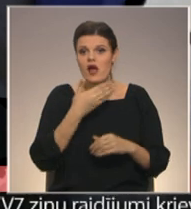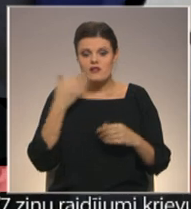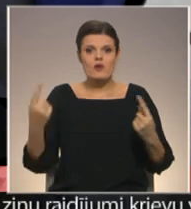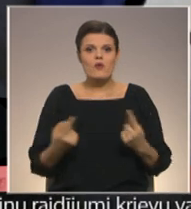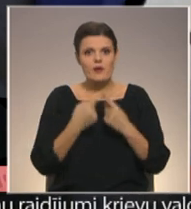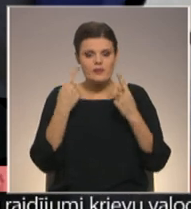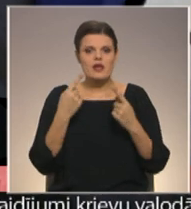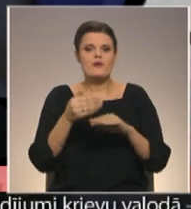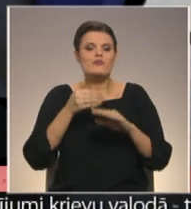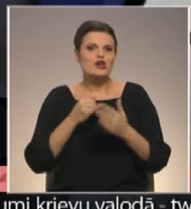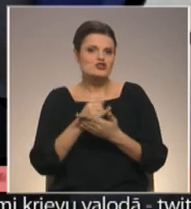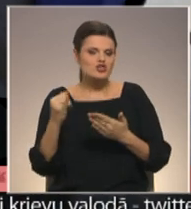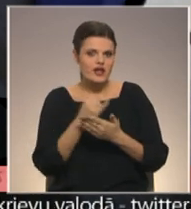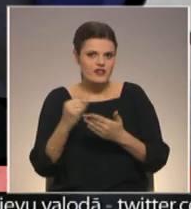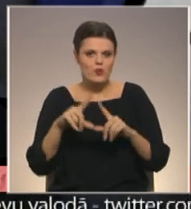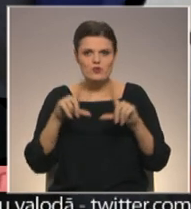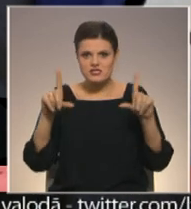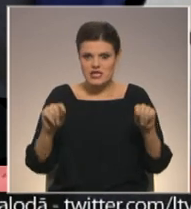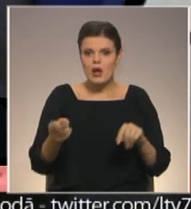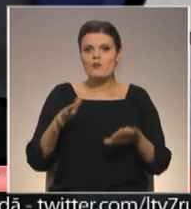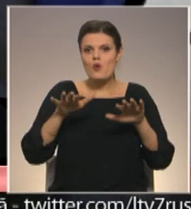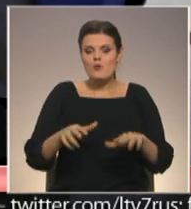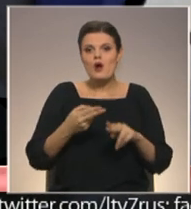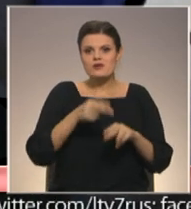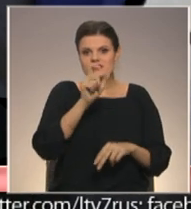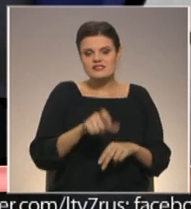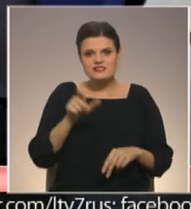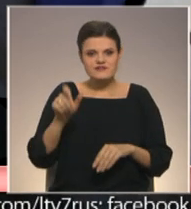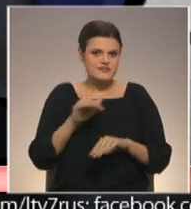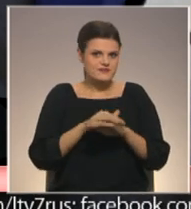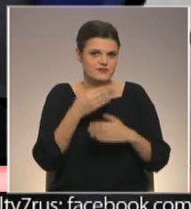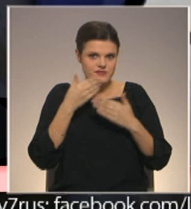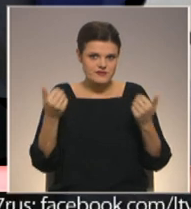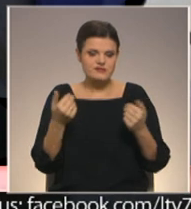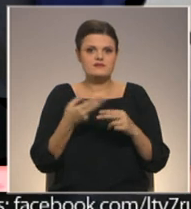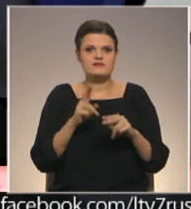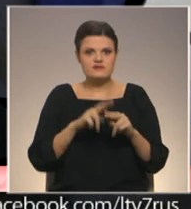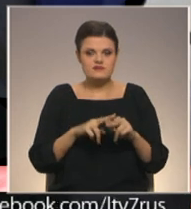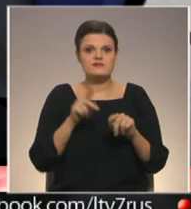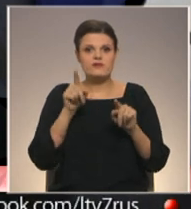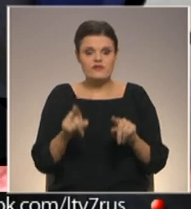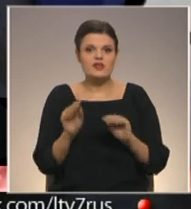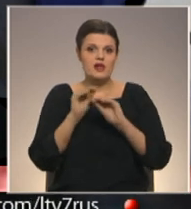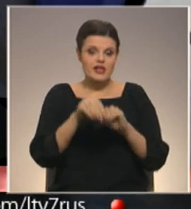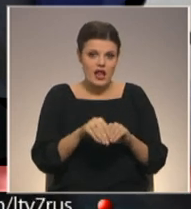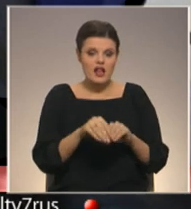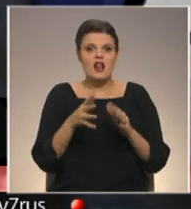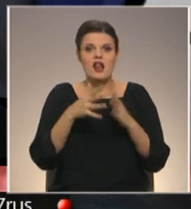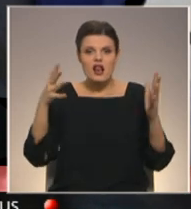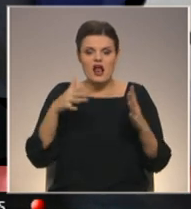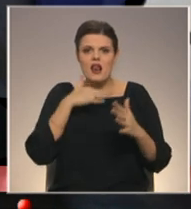pienācīga priekšattīrīšana uzņēmumam un arī cilvēciskais faktors, Sūliņas tika ielaistas, viņiem ir